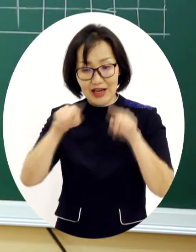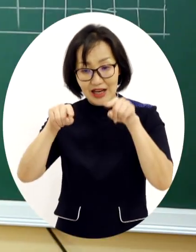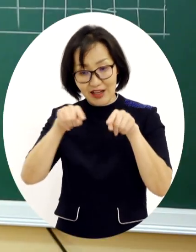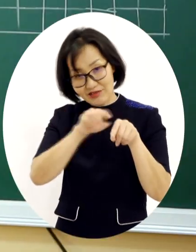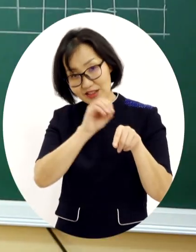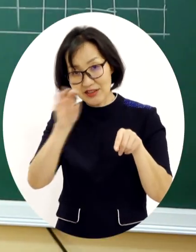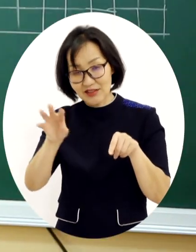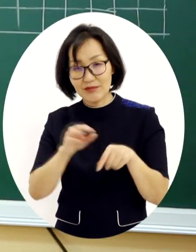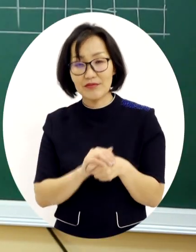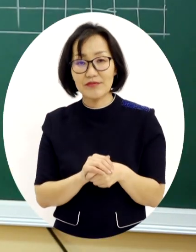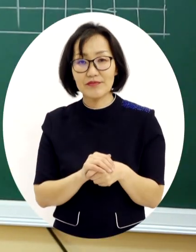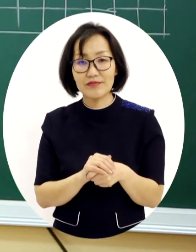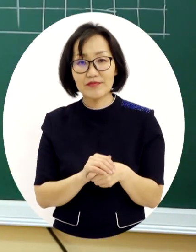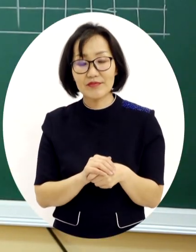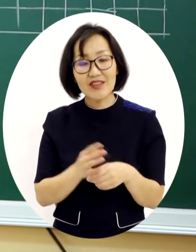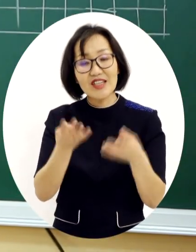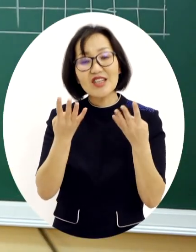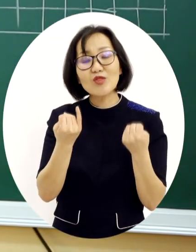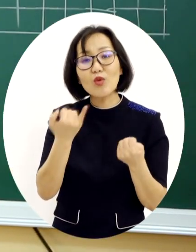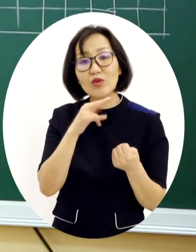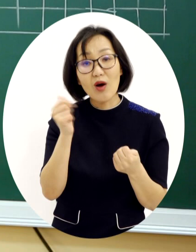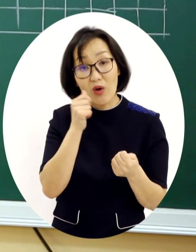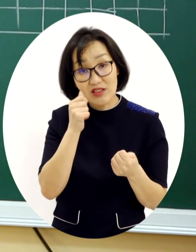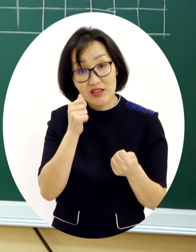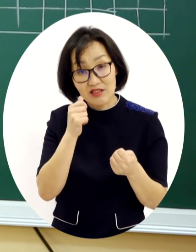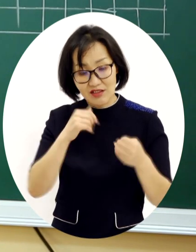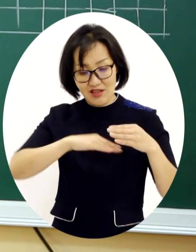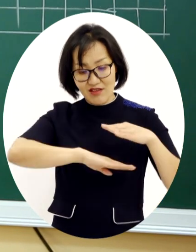бүгдээрээ угаасан таваа бичээ. Хэдэн удаа угаасан?